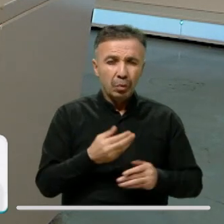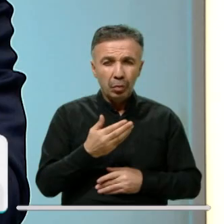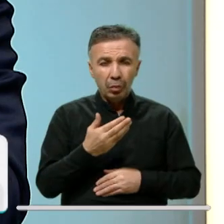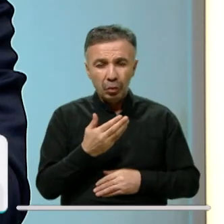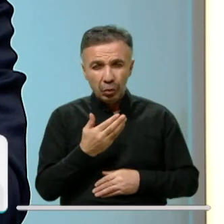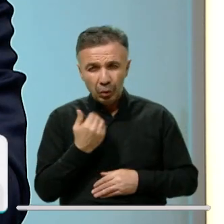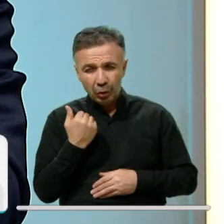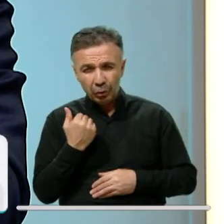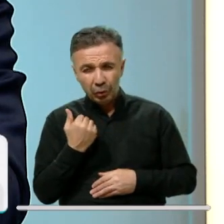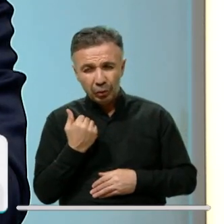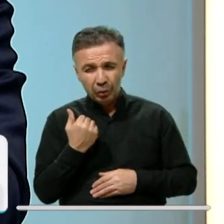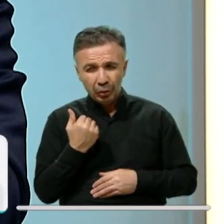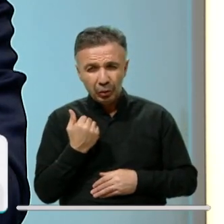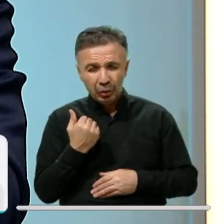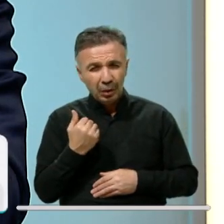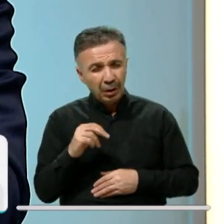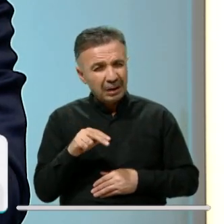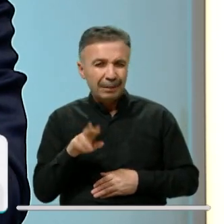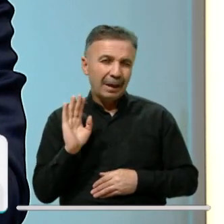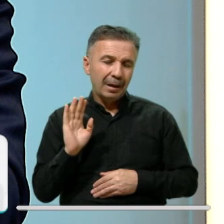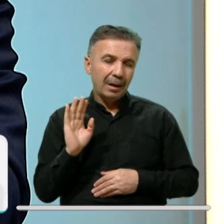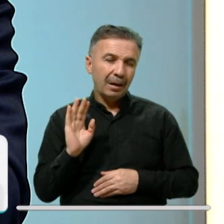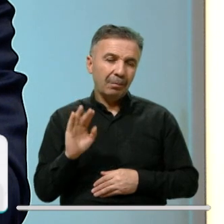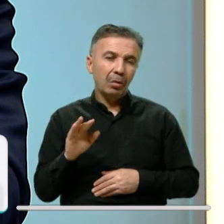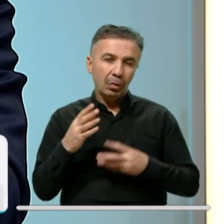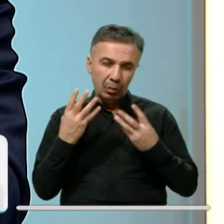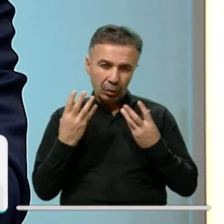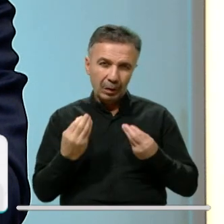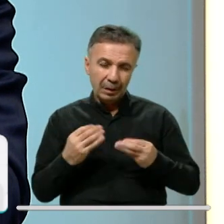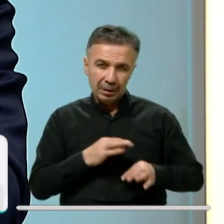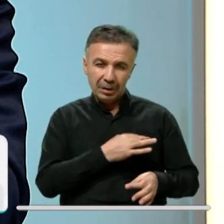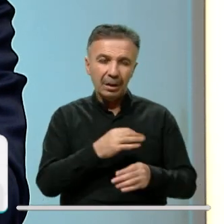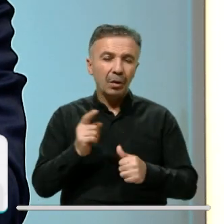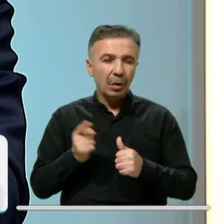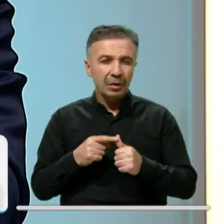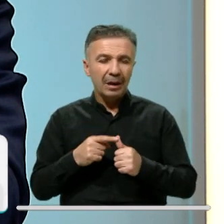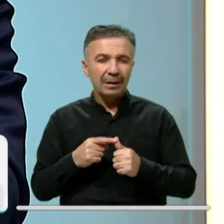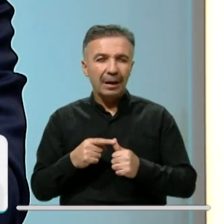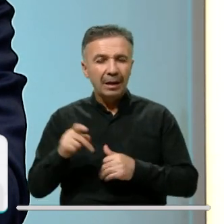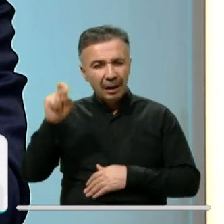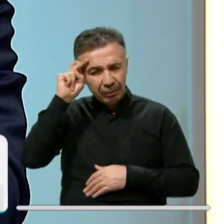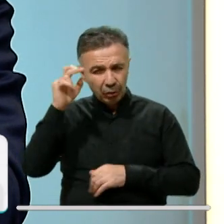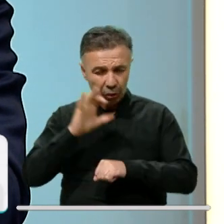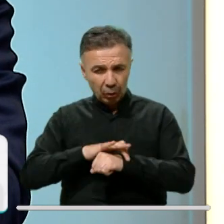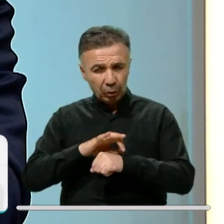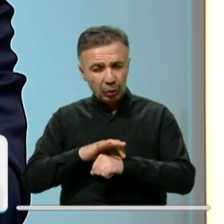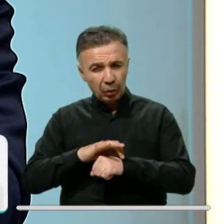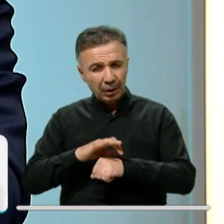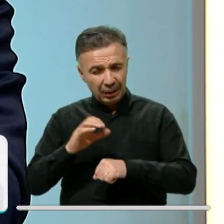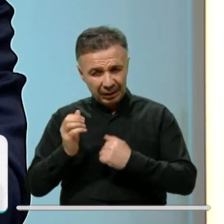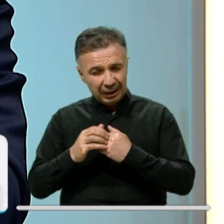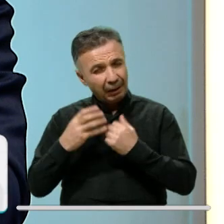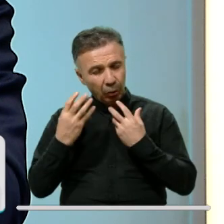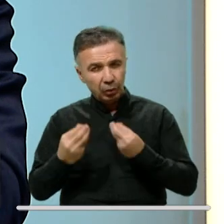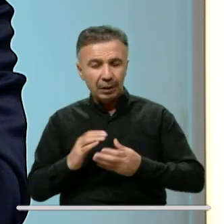efendim tesir etmez anlamına bunu söylemiyorum. Bu durumda olanlar öncelikle tedavi yollarına başvurmalılar. Eyvallah